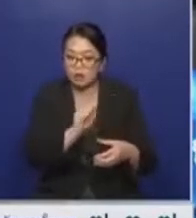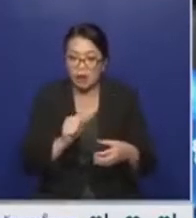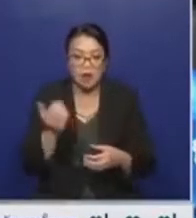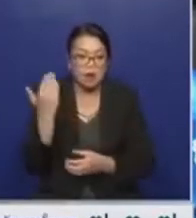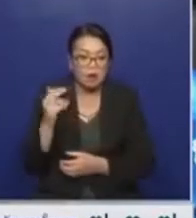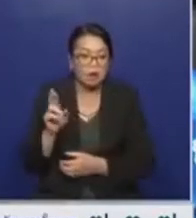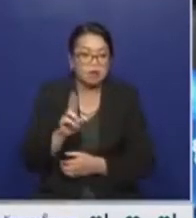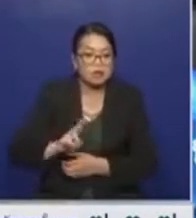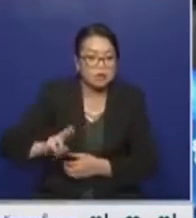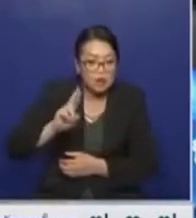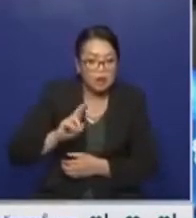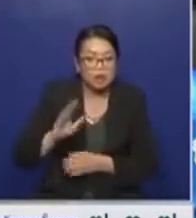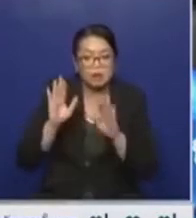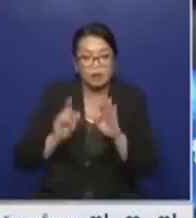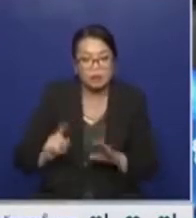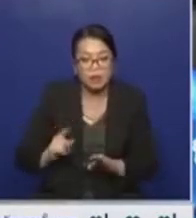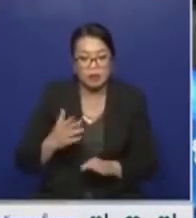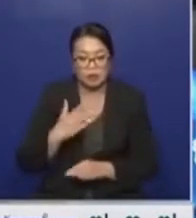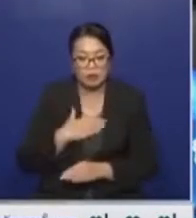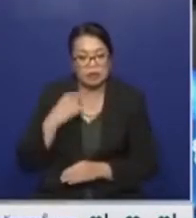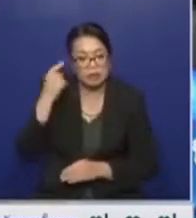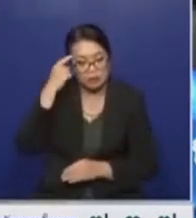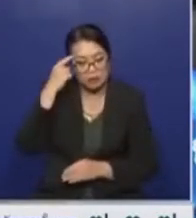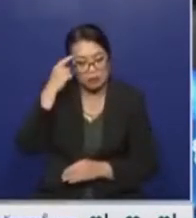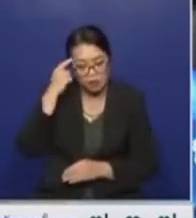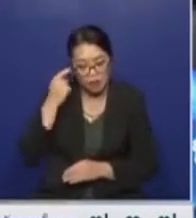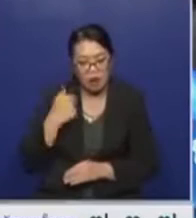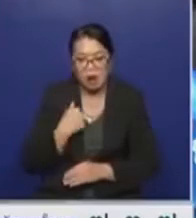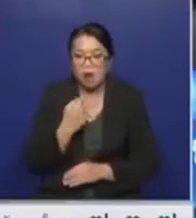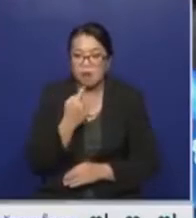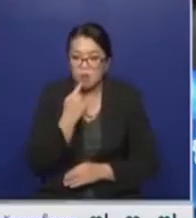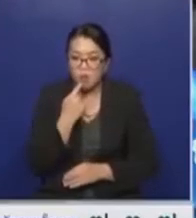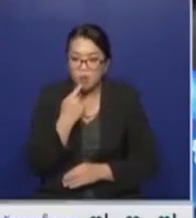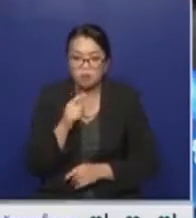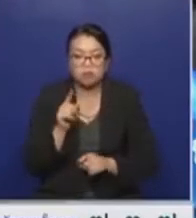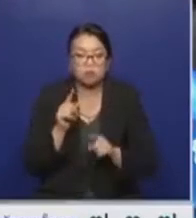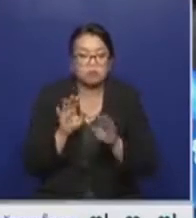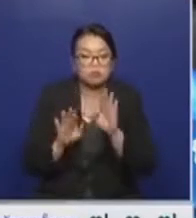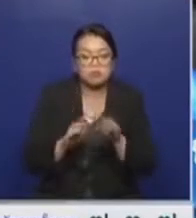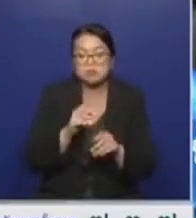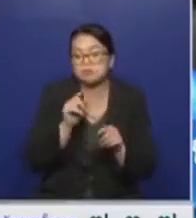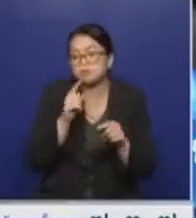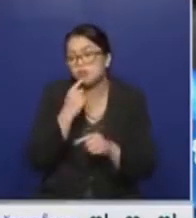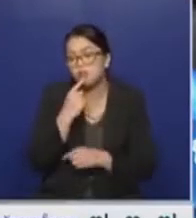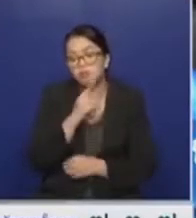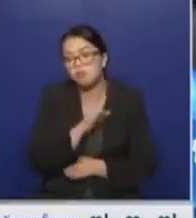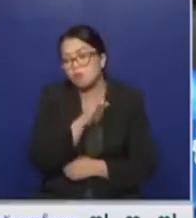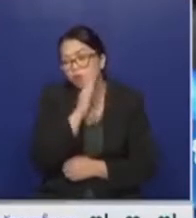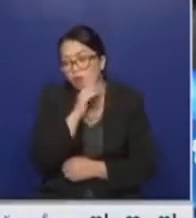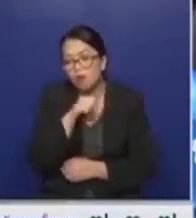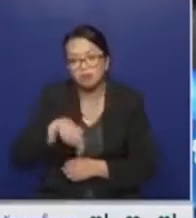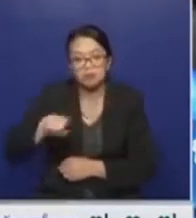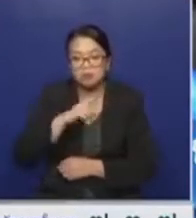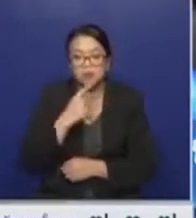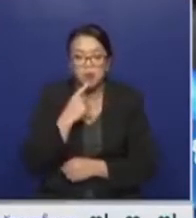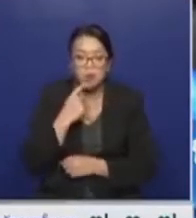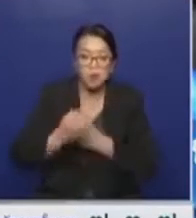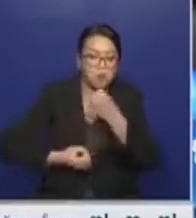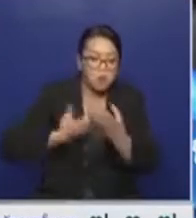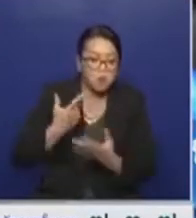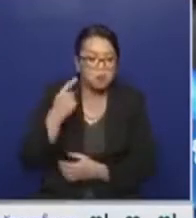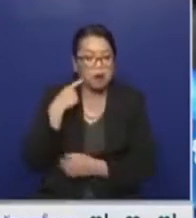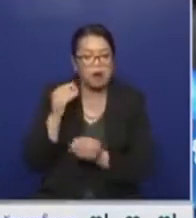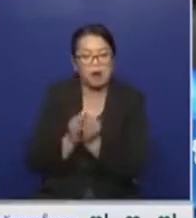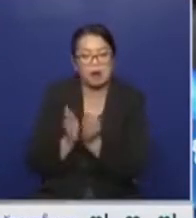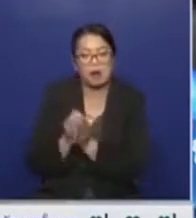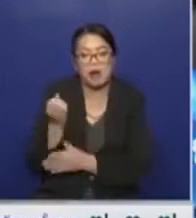ะวันนี้ดิฉันยืนยันว่าวาทกรรมนั้นเนี่ยมันเป็นวาทกรรมจอมปลอมค่ะท่านประธานเพราะว่านั่นคือเสียงข้างม